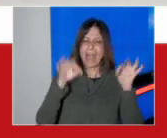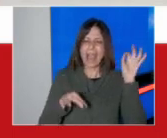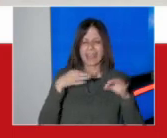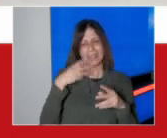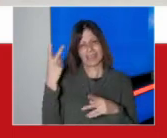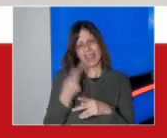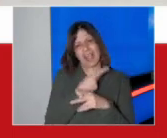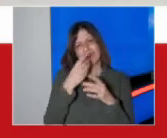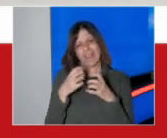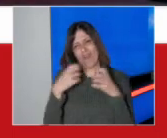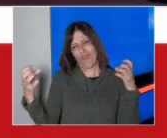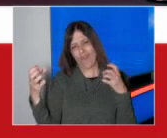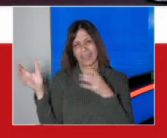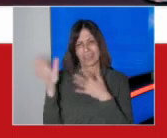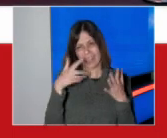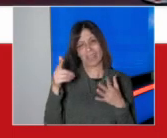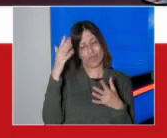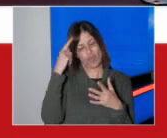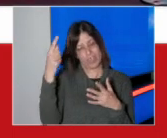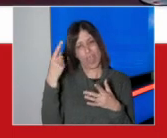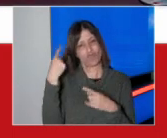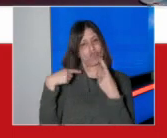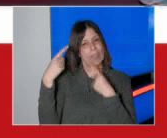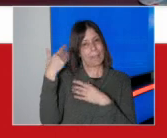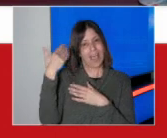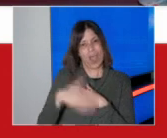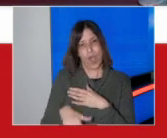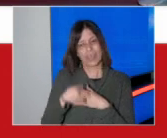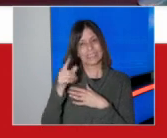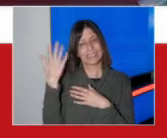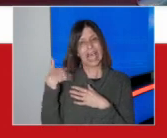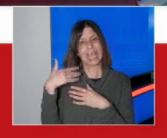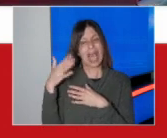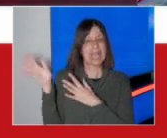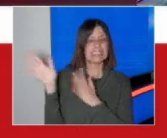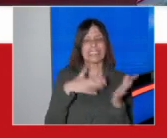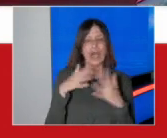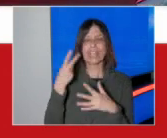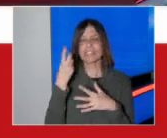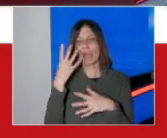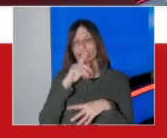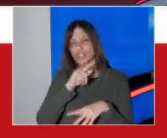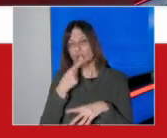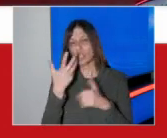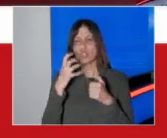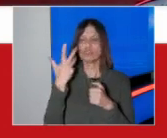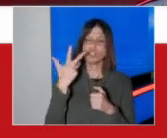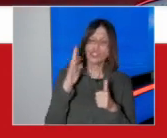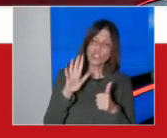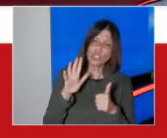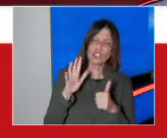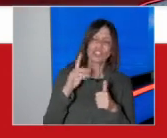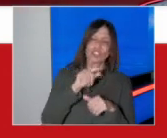התרגלנו לסערות ארוכות, אבל אני מזכיר לך, אנחנו מכמוך יודע, שבשנים האחרונות, אלה היו הסערות שלנו. 24 שעות, 36 שעות,